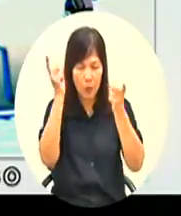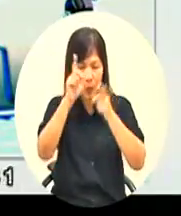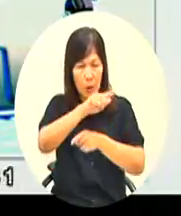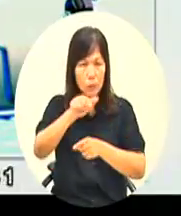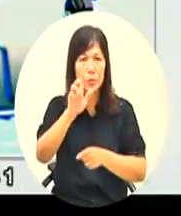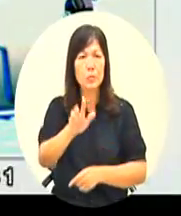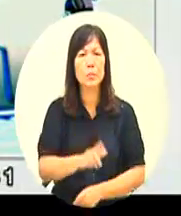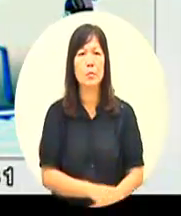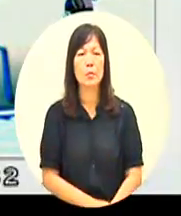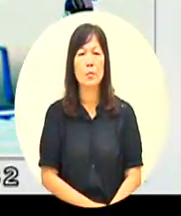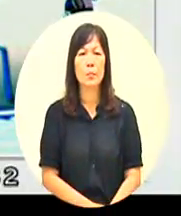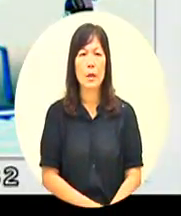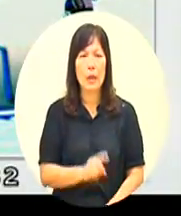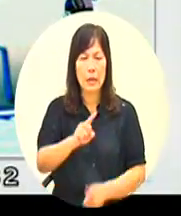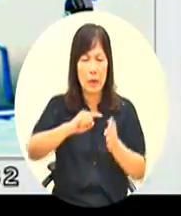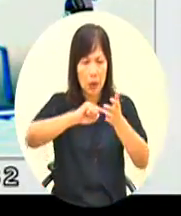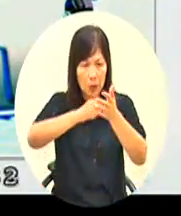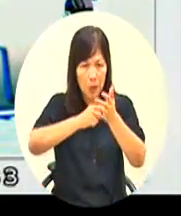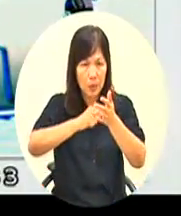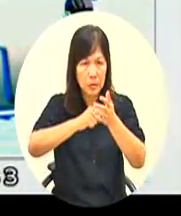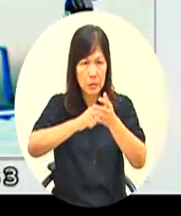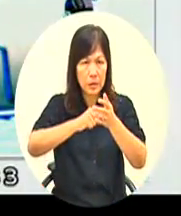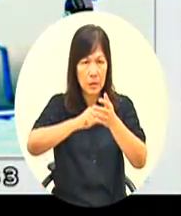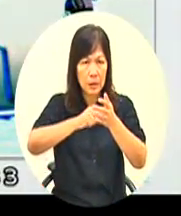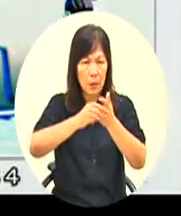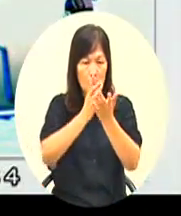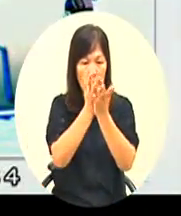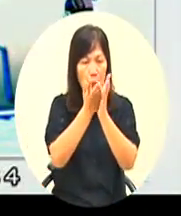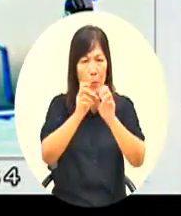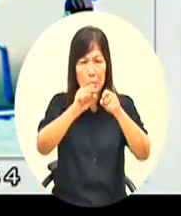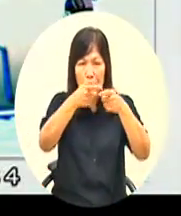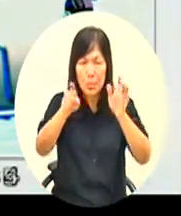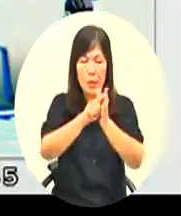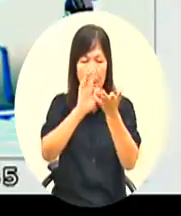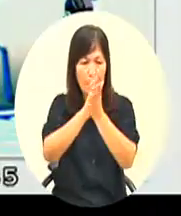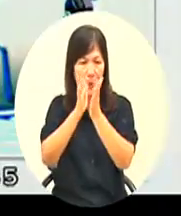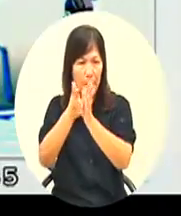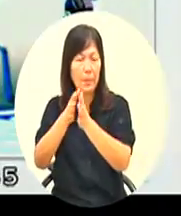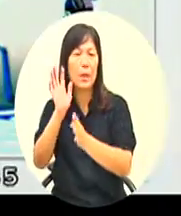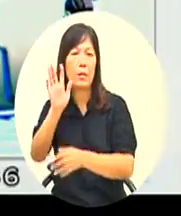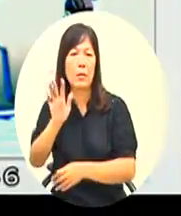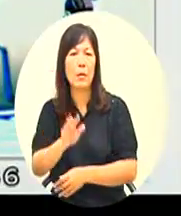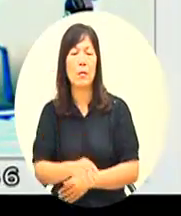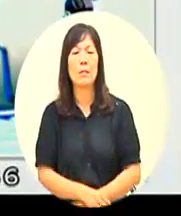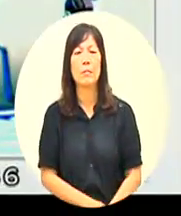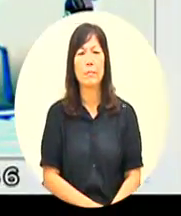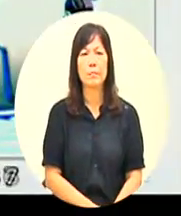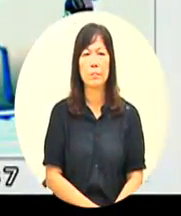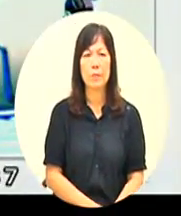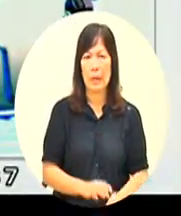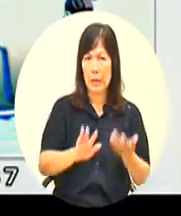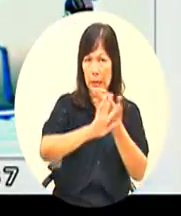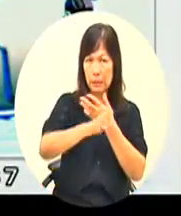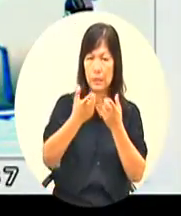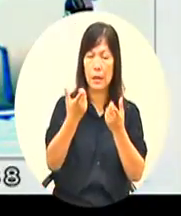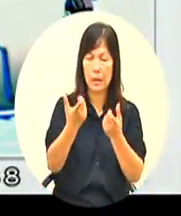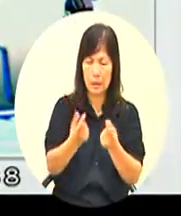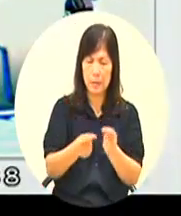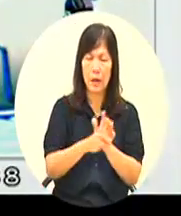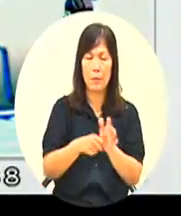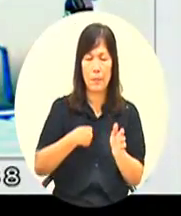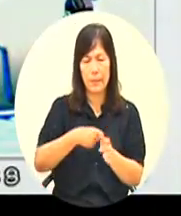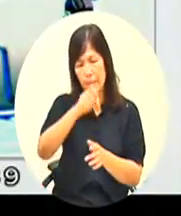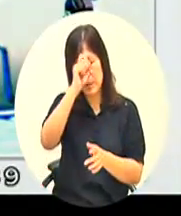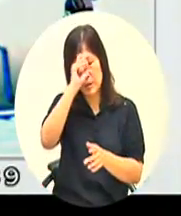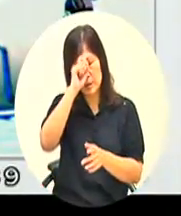看，就是一个螺丝帽就能有那么多的一个变化。那其他的，我们也希望在我们的